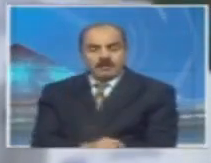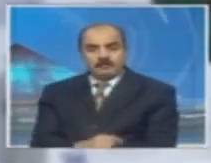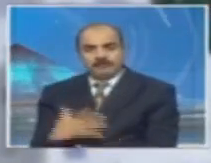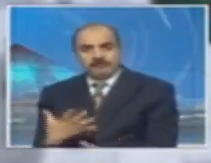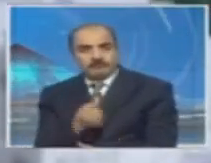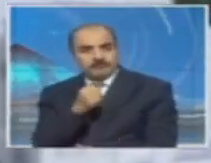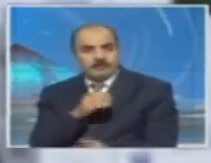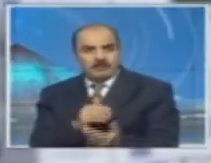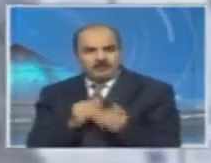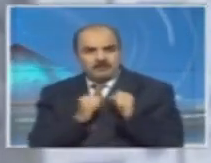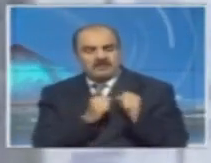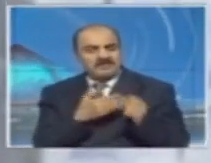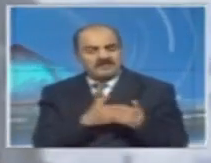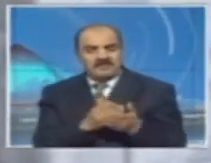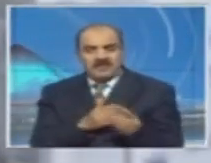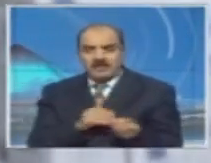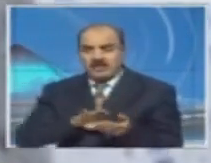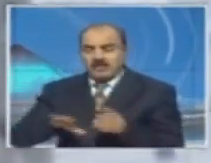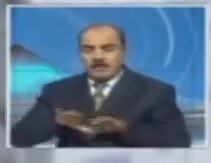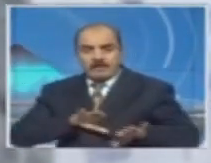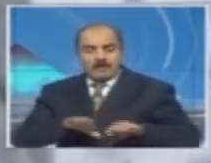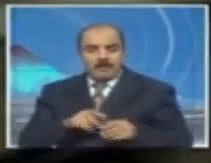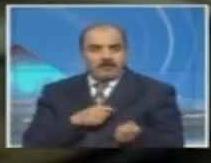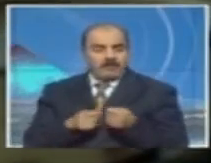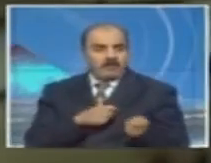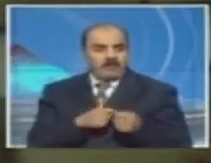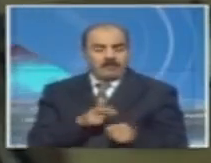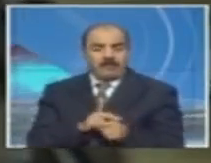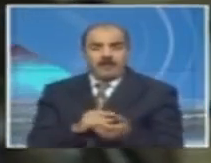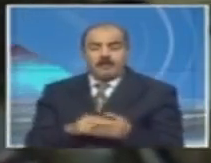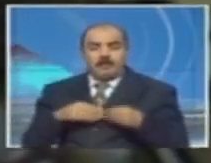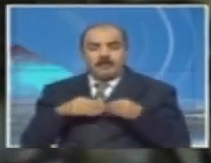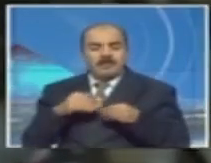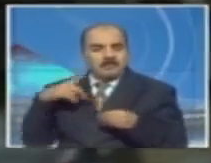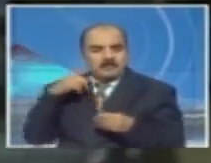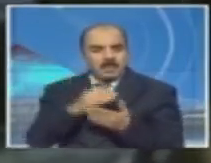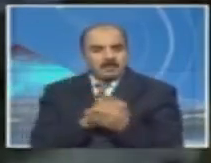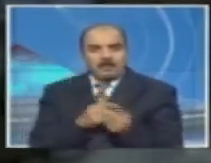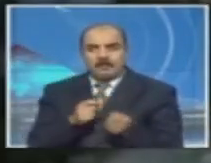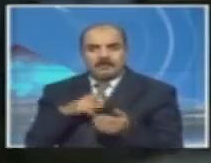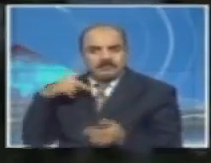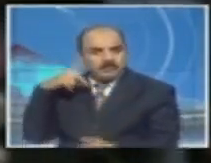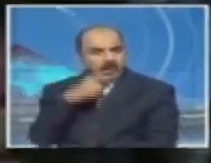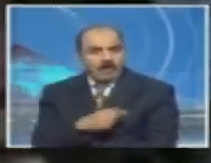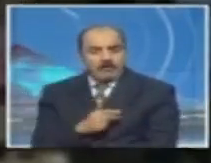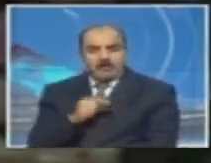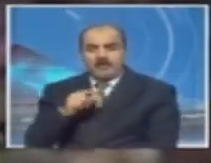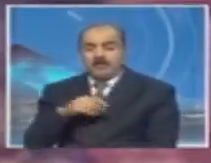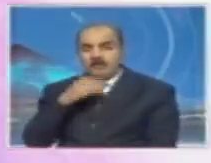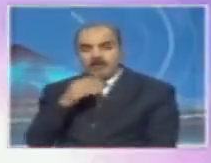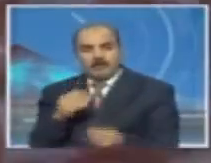تلك المخازن بتخزينها لحجبها عن التداول بالأسواق لبيعها بأزيد من سعرها المتداول بأسعار السوق